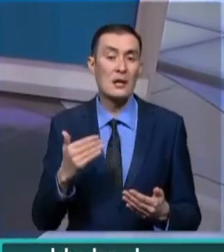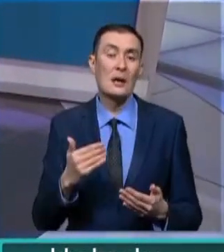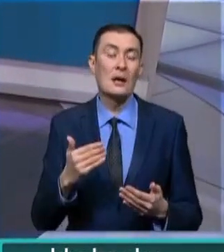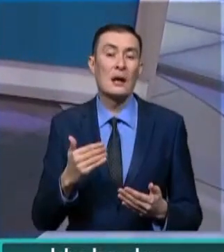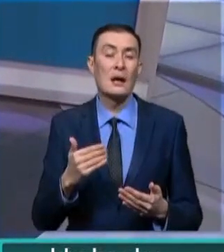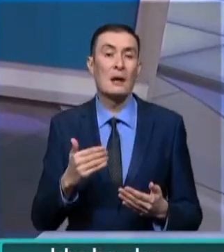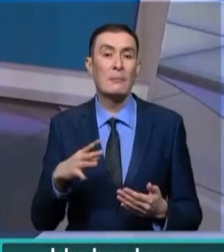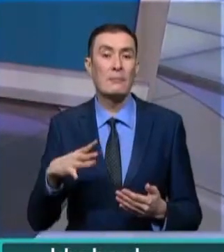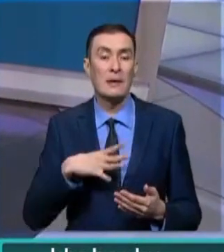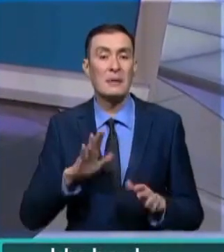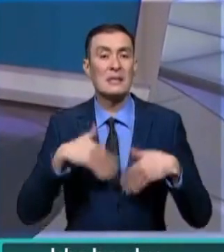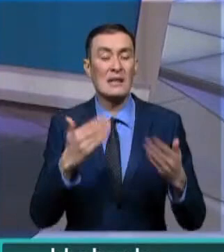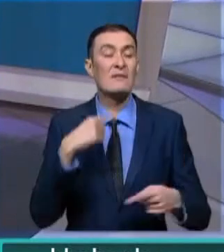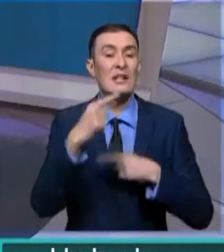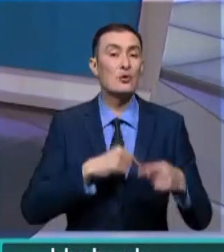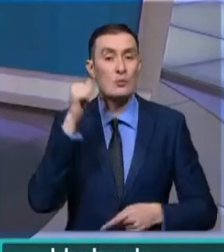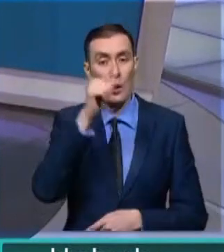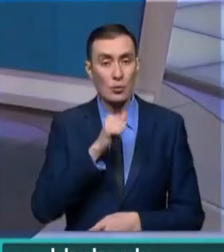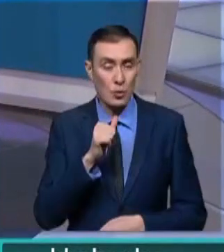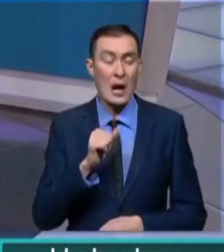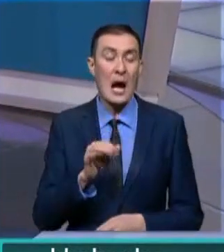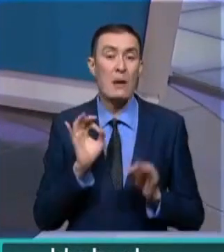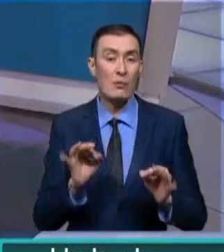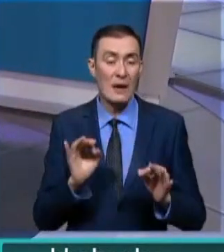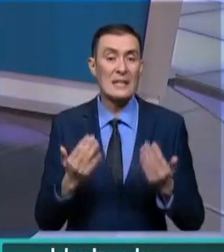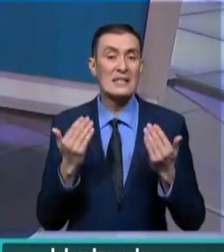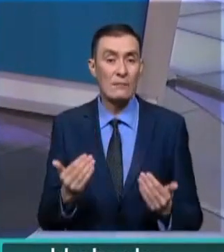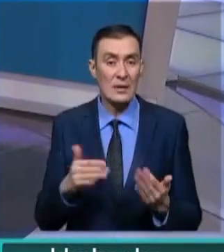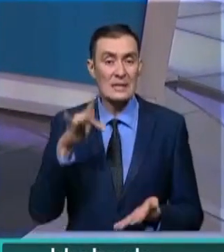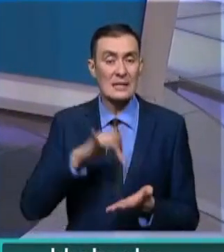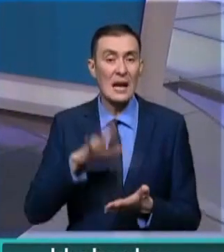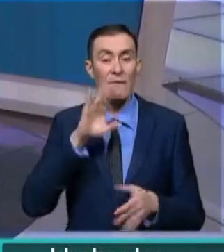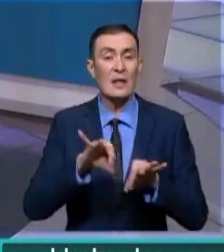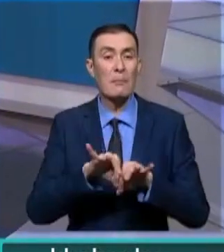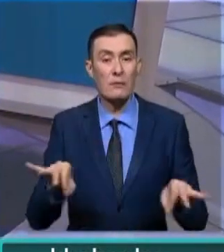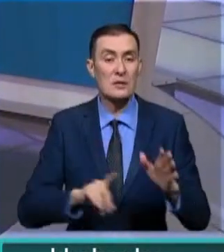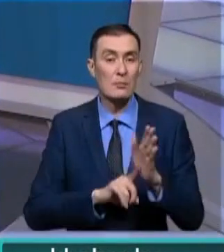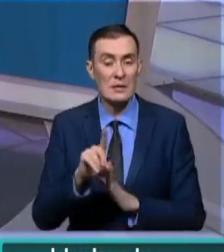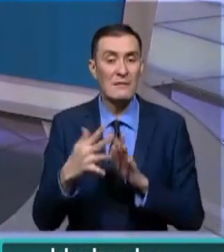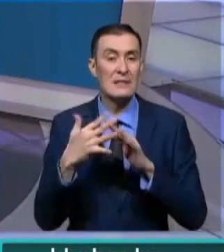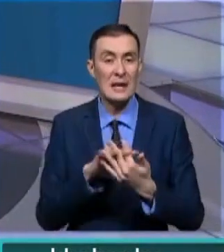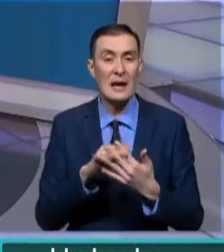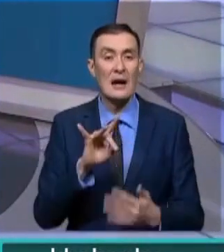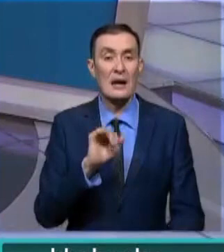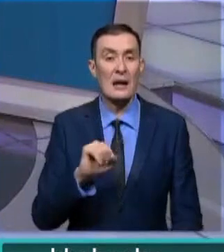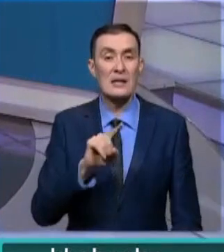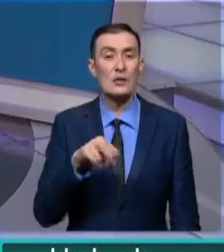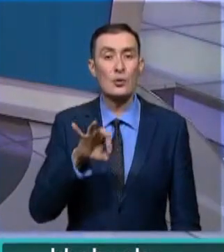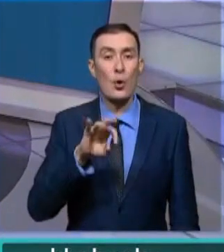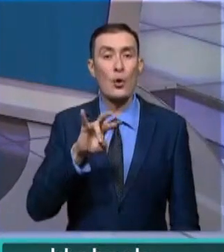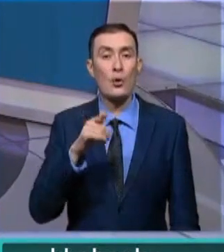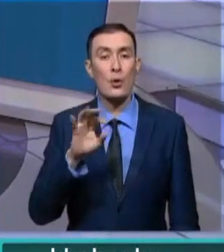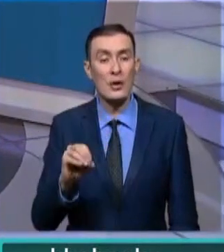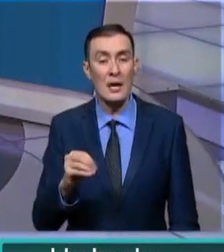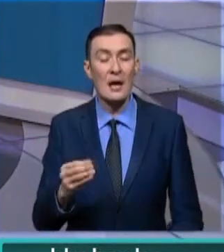населению намерены предоставить уже в следующем году. А буквально сегодня центральный водопровод запустили в селе Раздольное. Его там не было